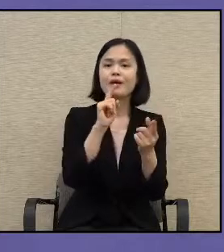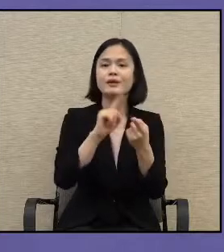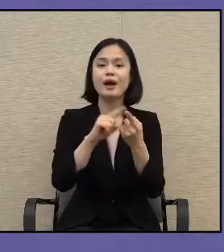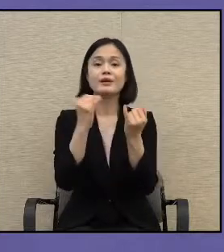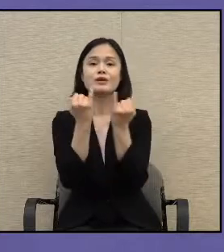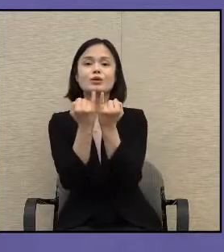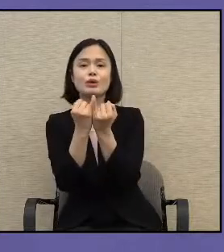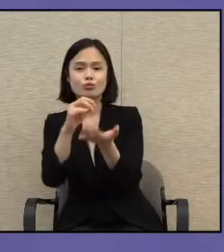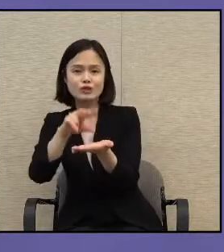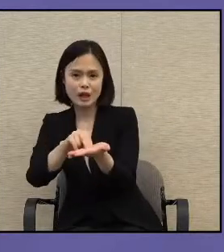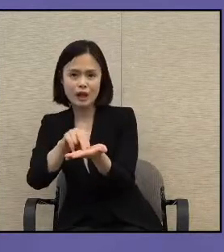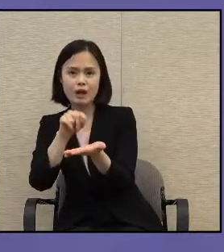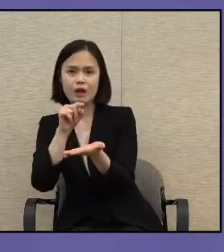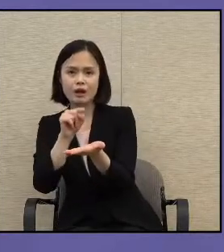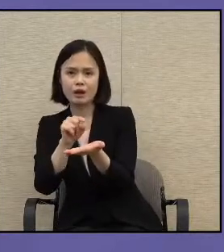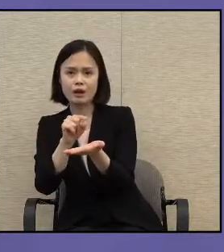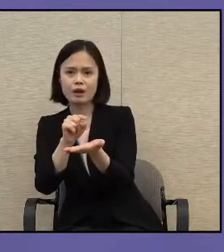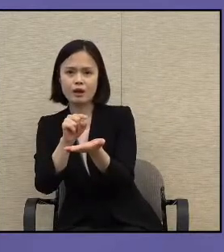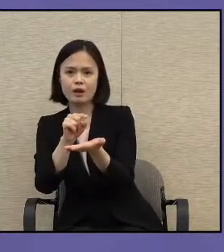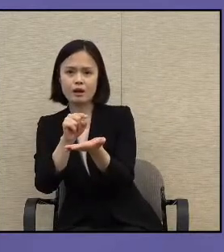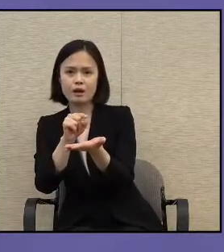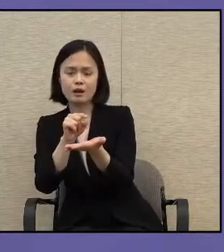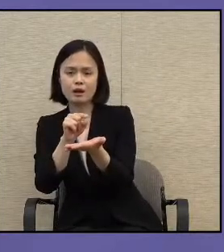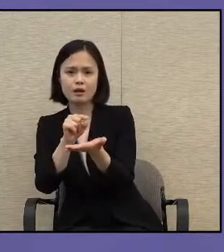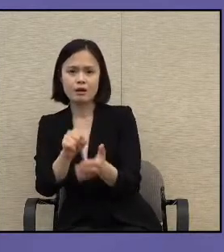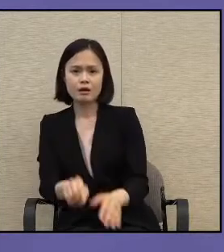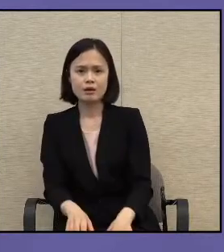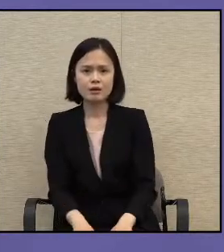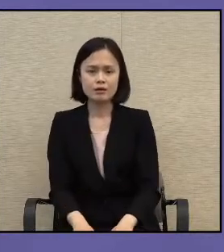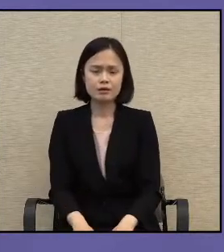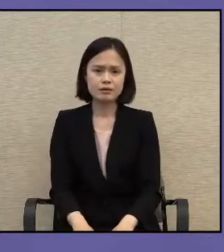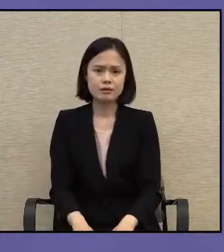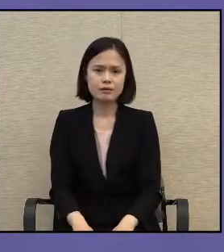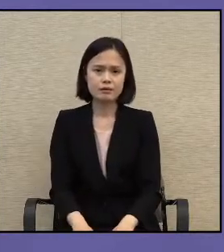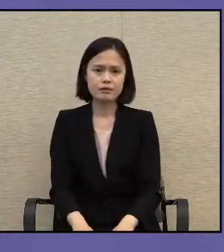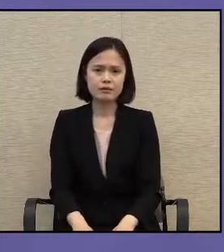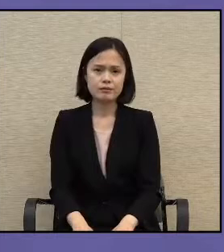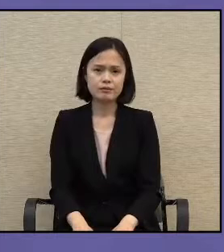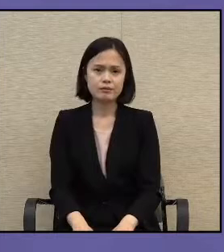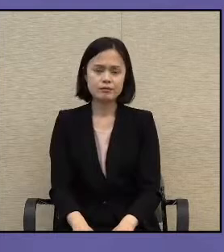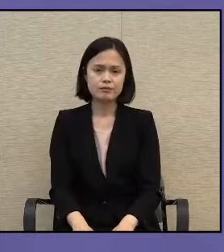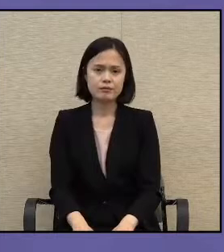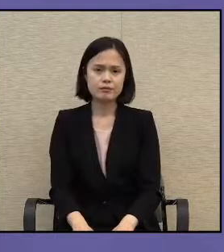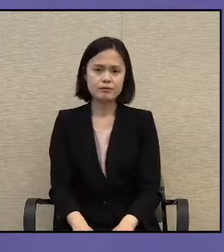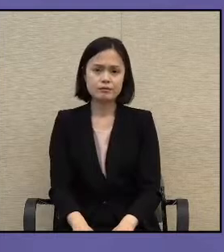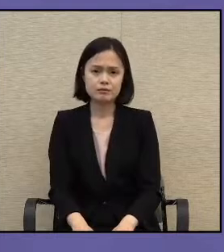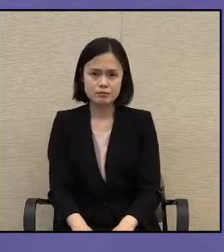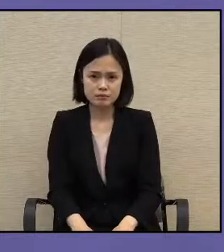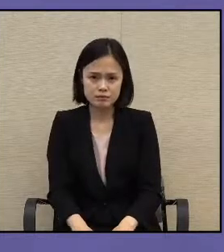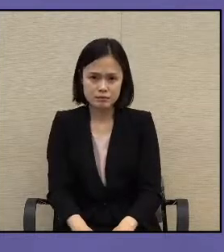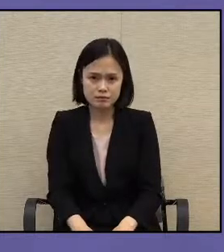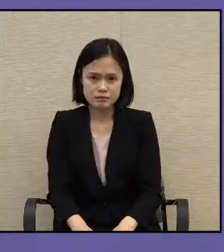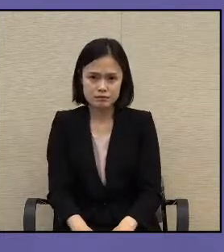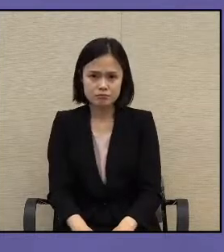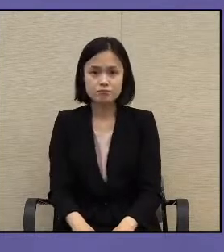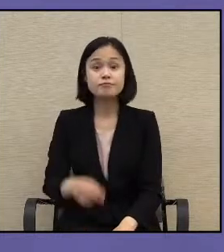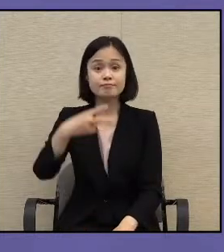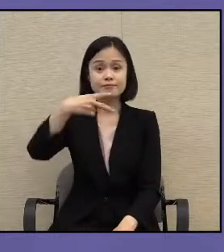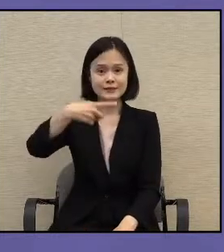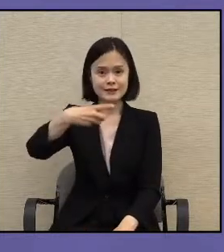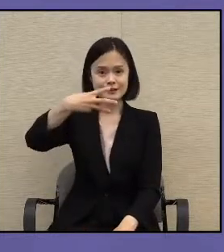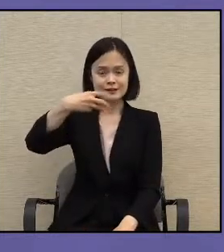제 아래의 문장을 보시면 될 것 같은데, 이제 드류켐의 이제 그 자신의 이제 문장입니다. 그래서